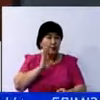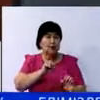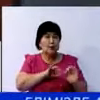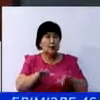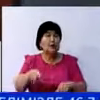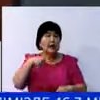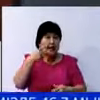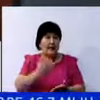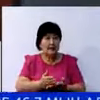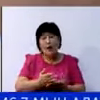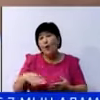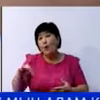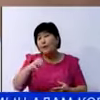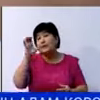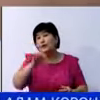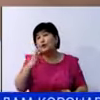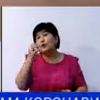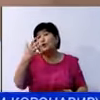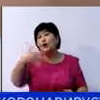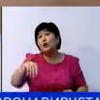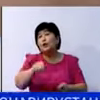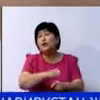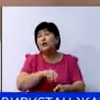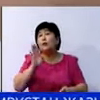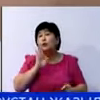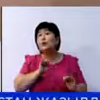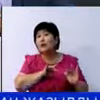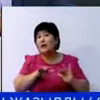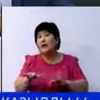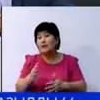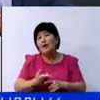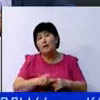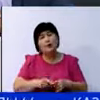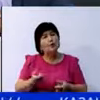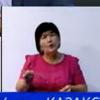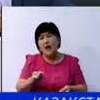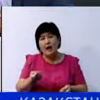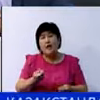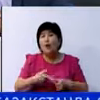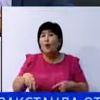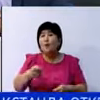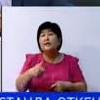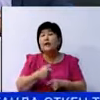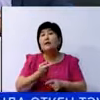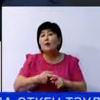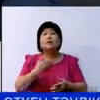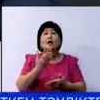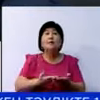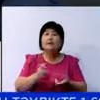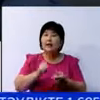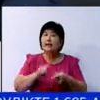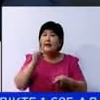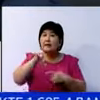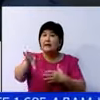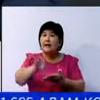екенін айтады. Ал облысқа секундына 450 текше метр су келіп жатыр. Бұл әрине өте аз. Облыс әкімі сондықтан осы мәселеге қатысты тез